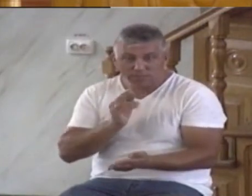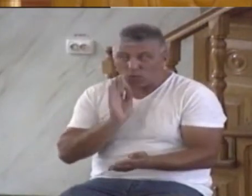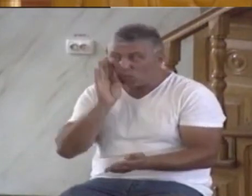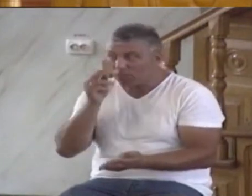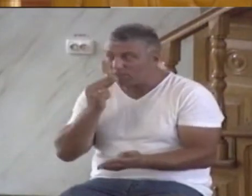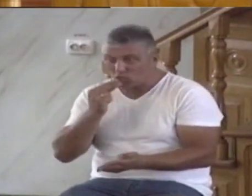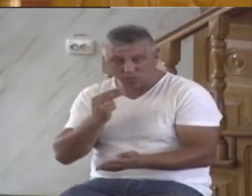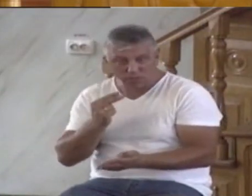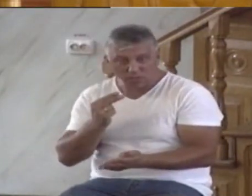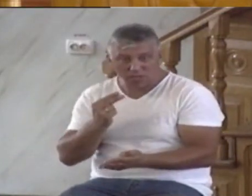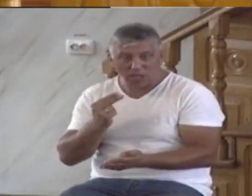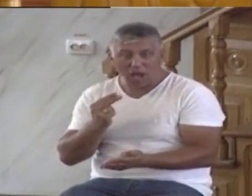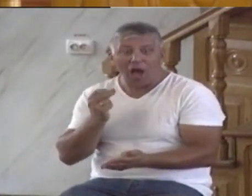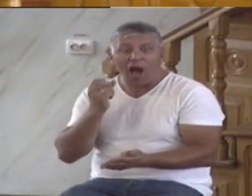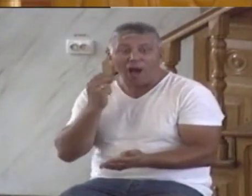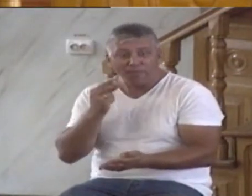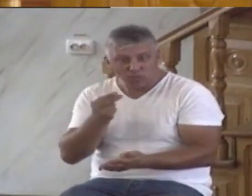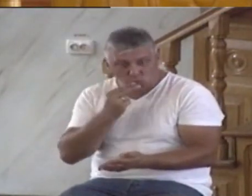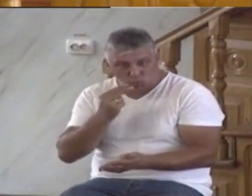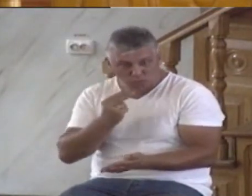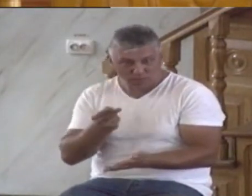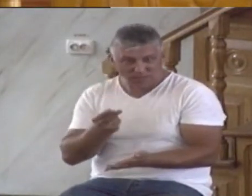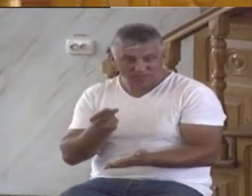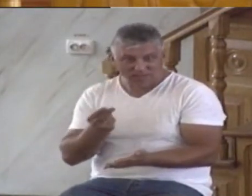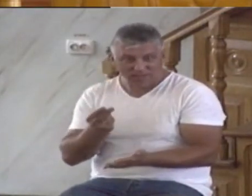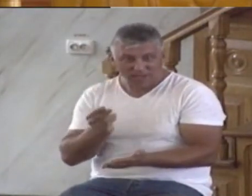Можно понять осуждение, насмешки людей.